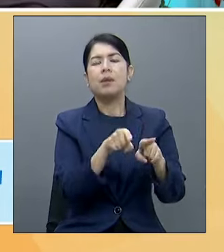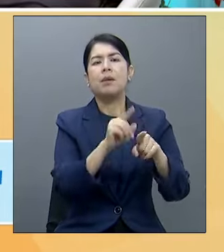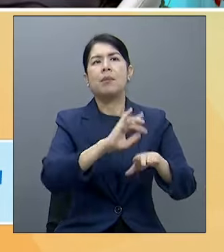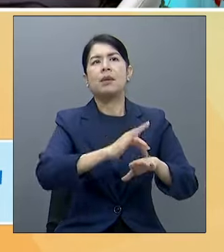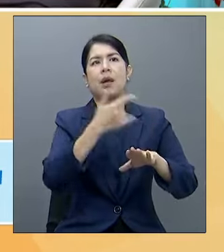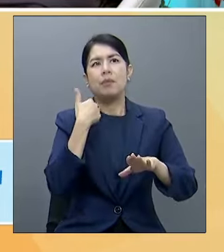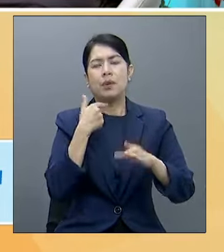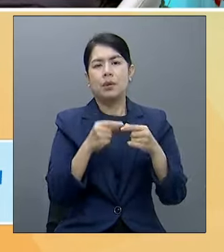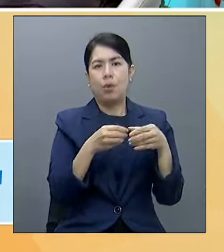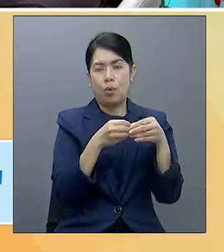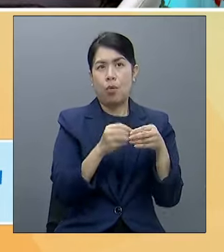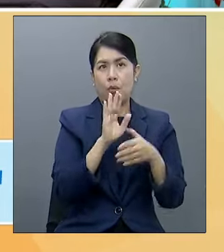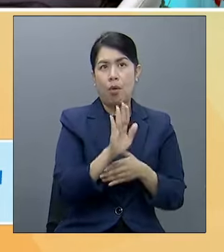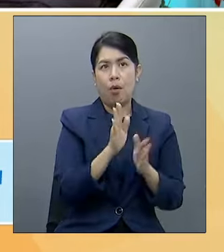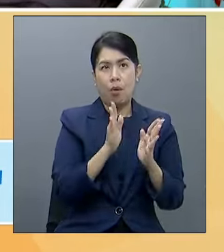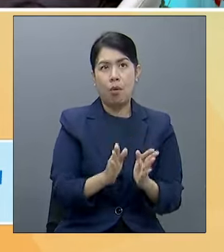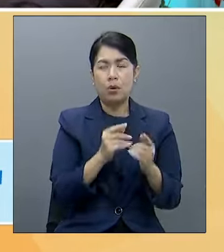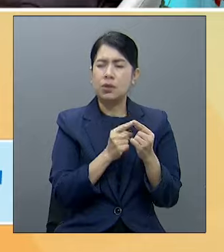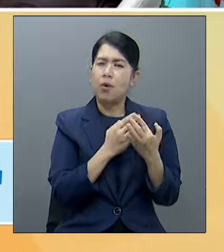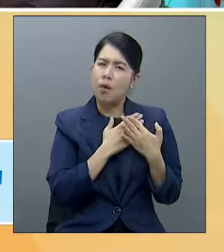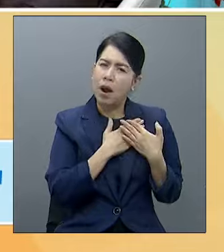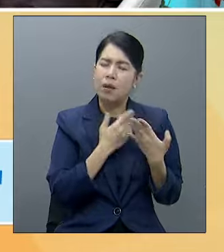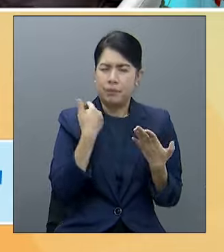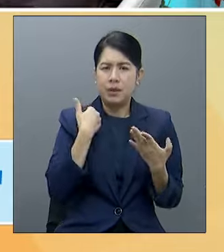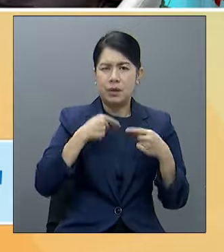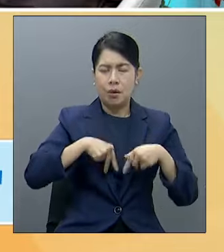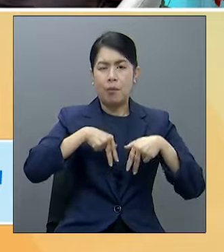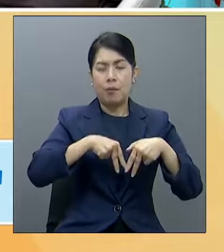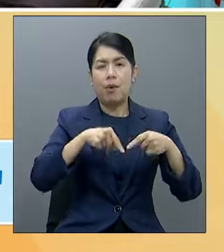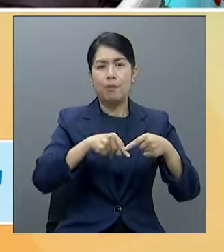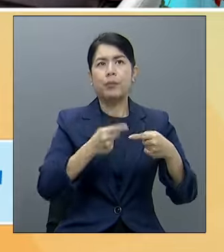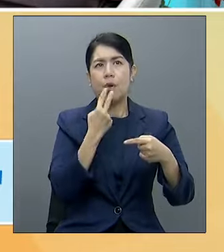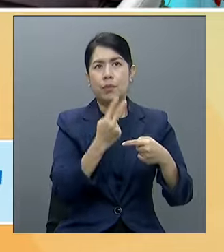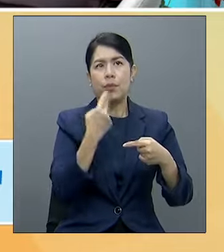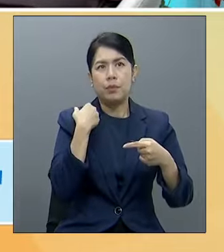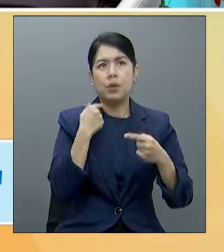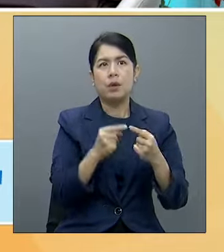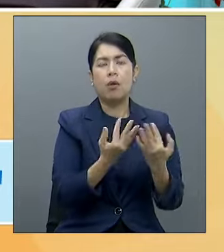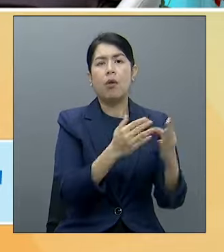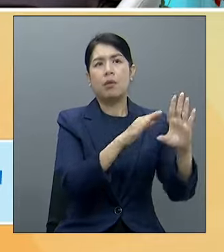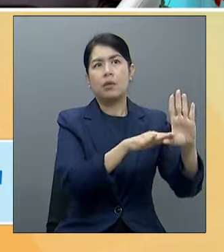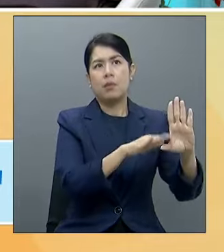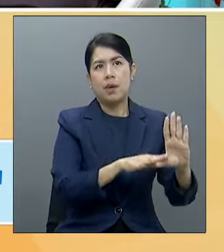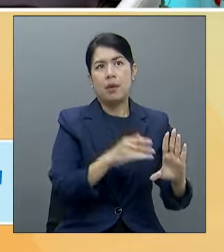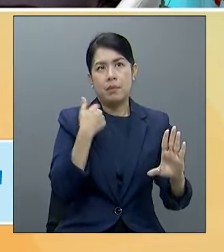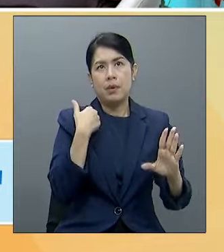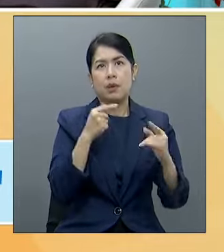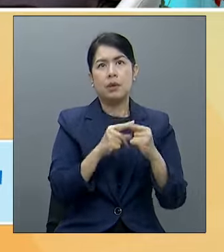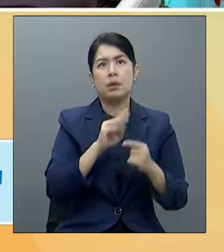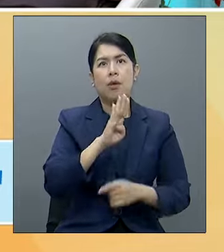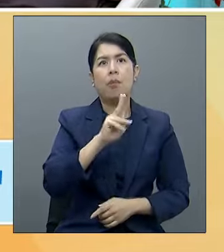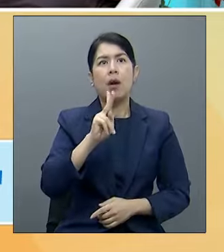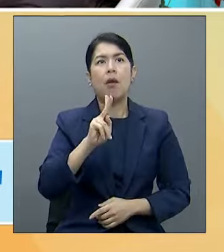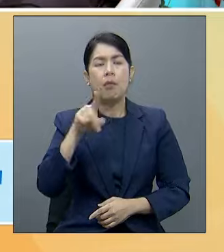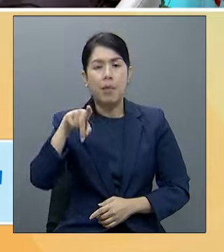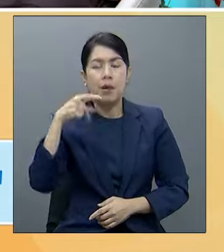ฉลิมฉลองอะนับร้อยคู่อันนี้คือปรากฏการณ์ที่เรารอคอยลงทะเบียนติดตามในเพจ Bangkok Pride ได้เพื่อที่จะ